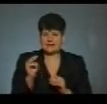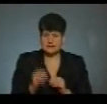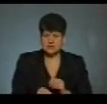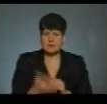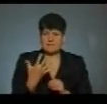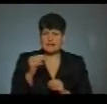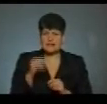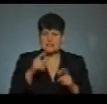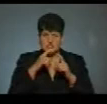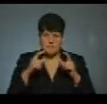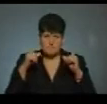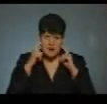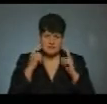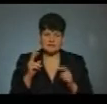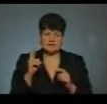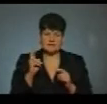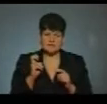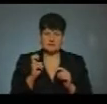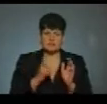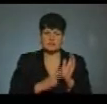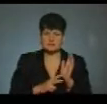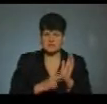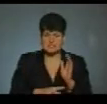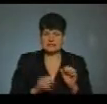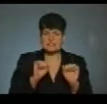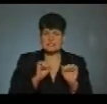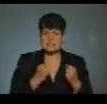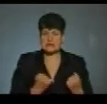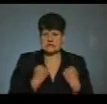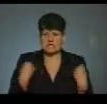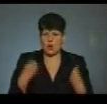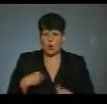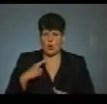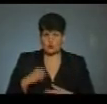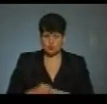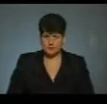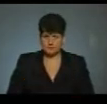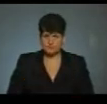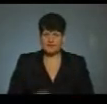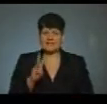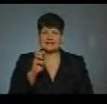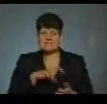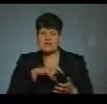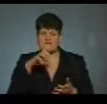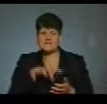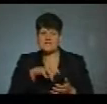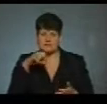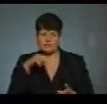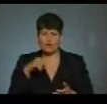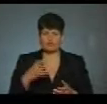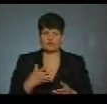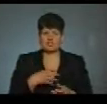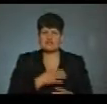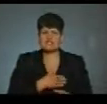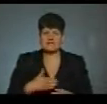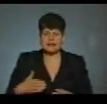5 тисяч масок і 270 захисних костюмів. 30 відсмоктувачів рідини з легень для лікування